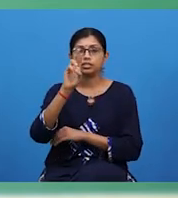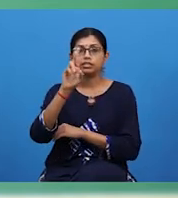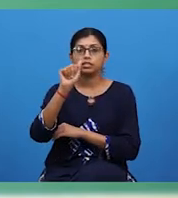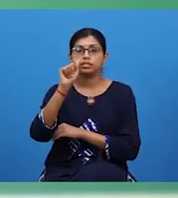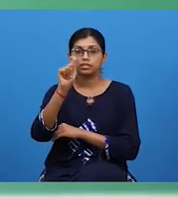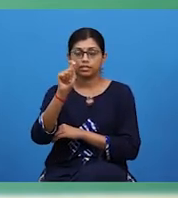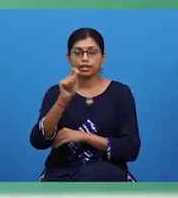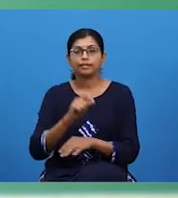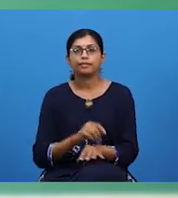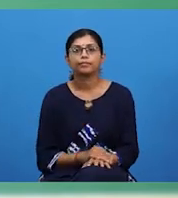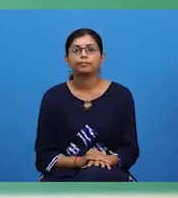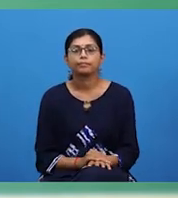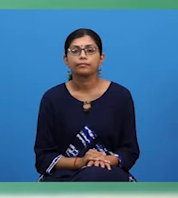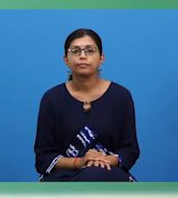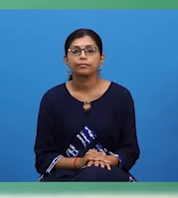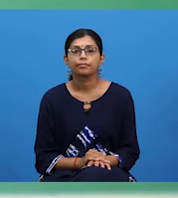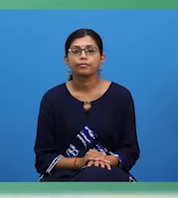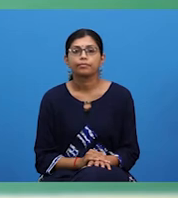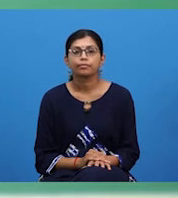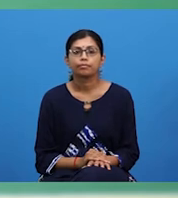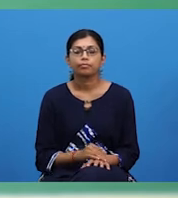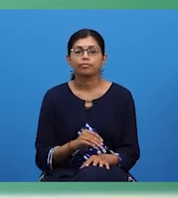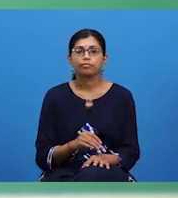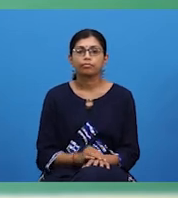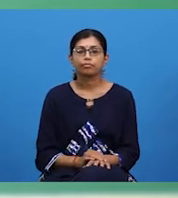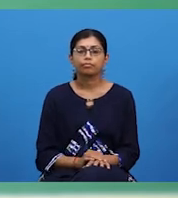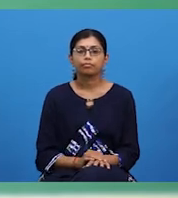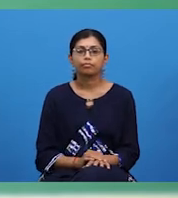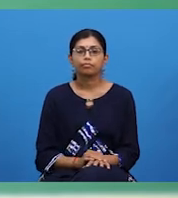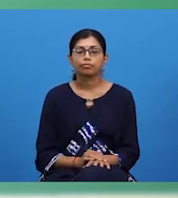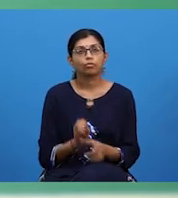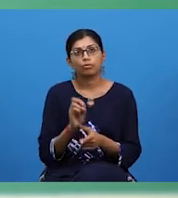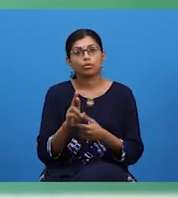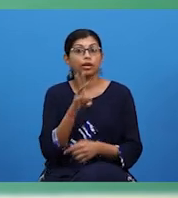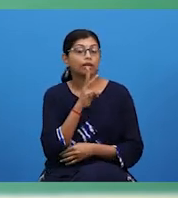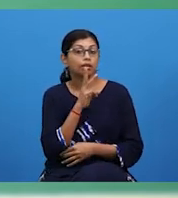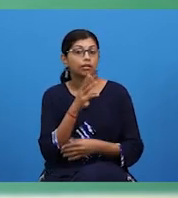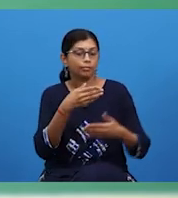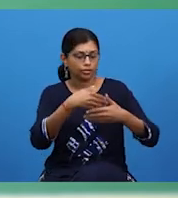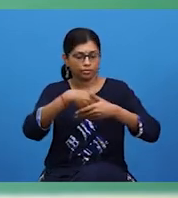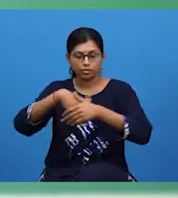saluran pencernaan, sel-sel mati dan air akan ke usus besar.